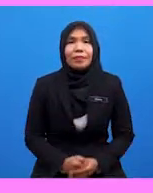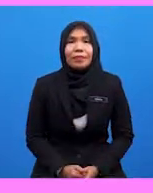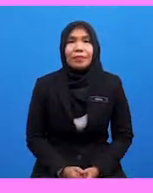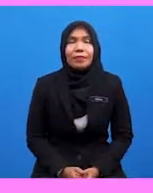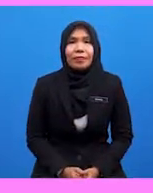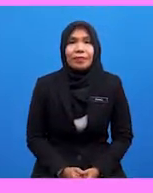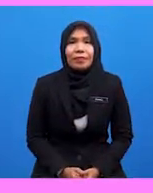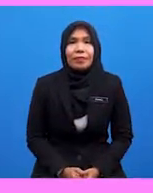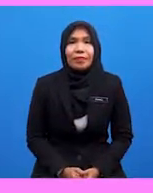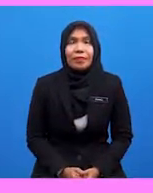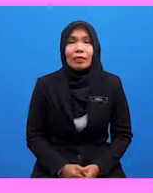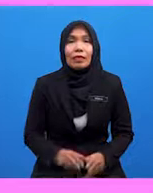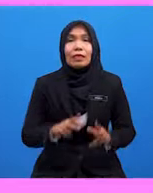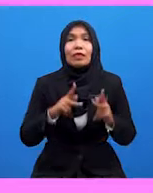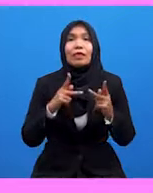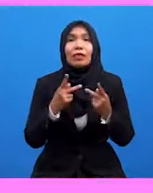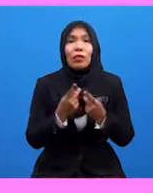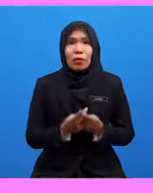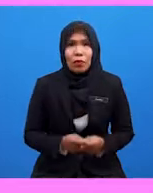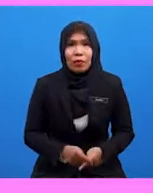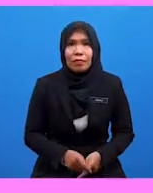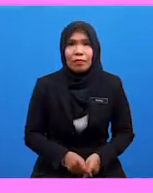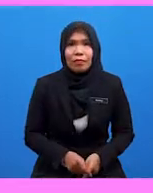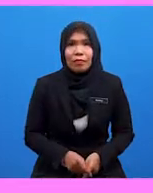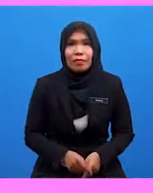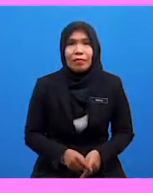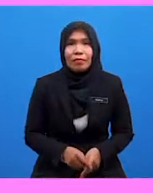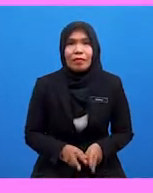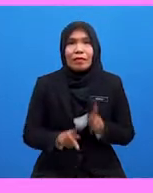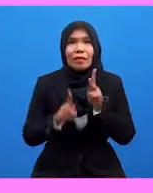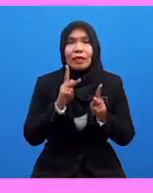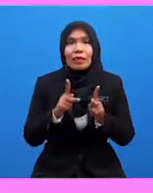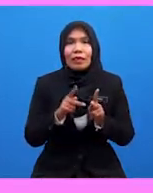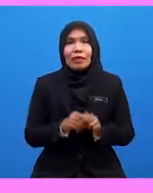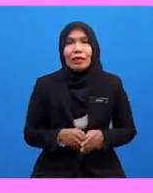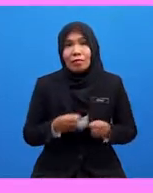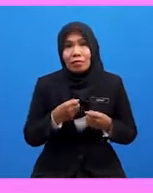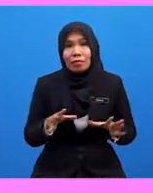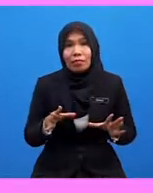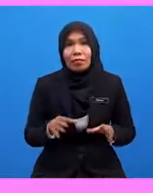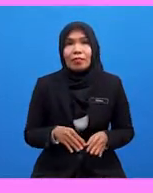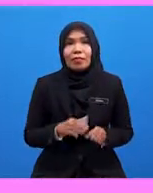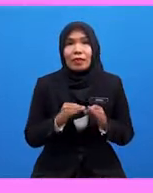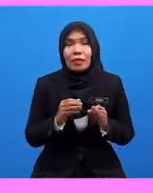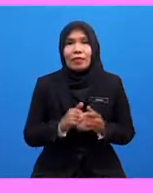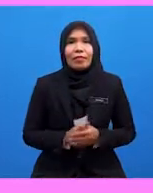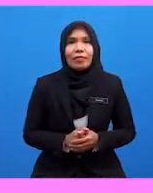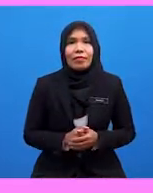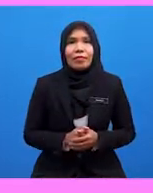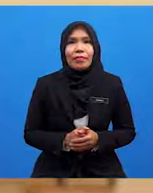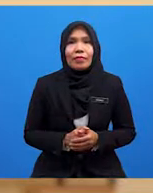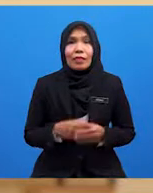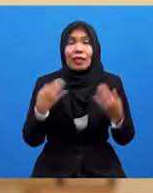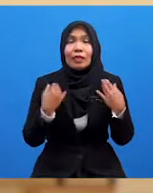Seterusnya, kelompok kata pasca kata pula mempunyai dua jenis, iaitu kata penekan dan kata